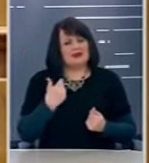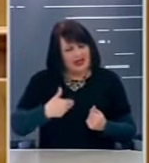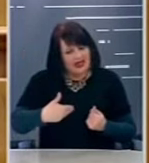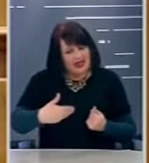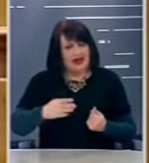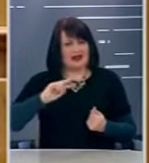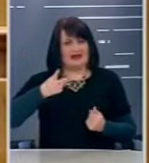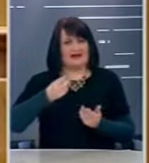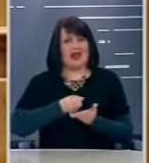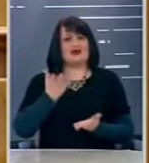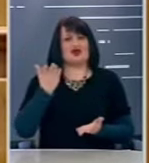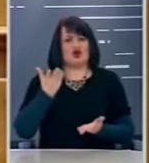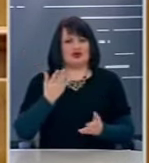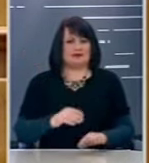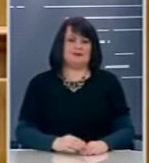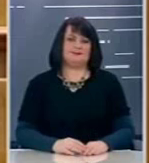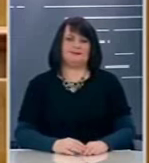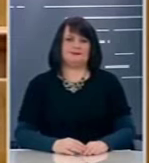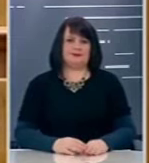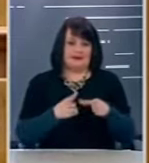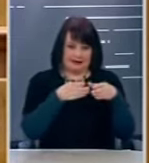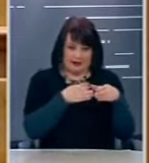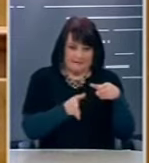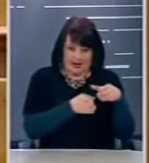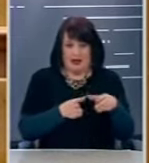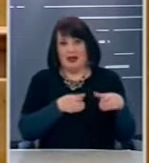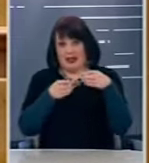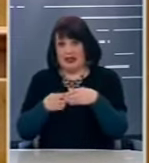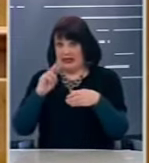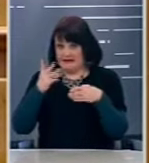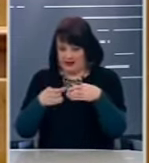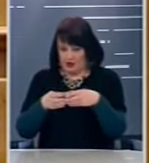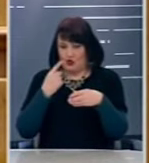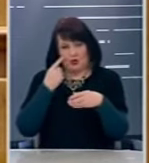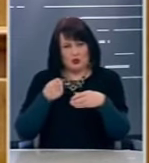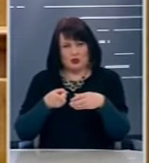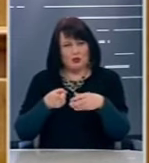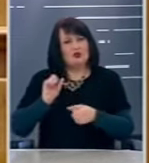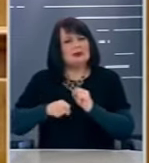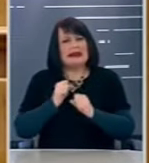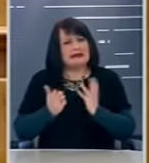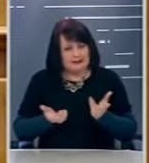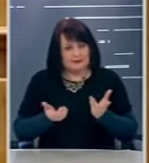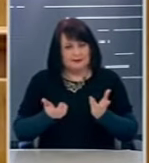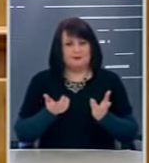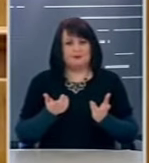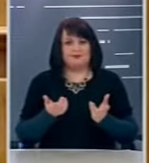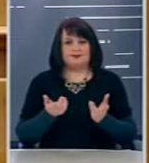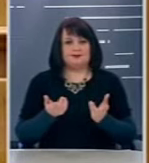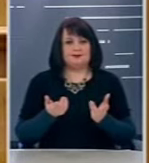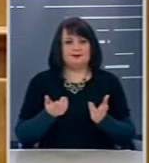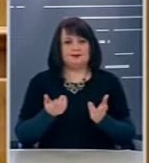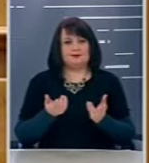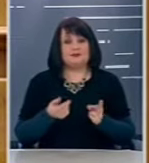αξιολόγηση. Και έρχομαι τώρα στο δεύτερο σκέλος. Στο σκέλος που αφορά και που είναι και